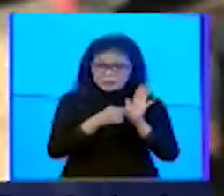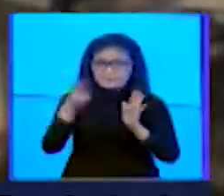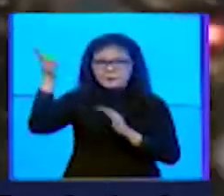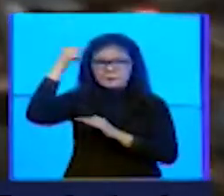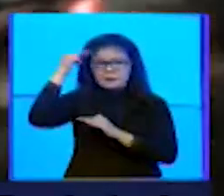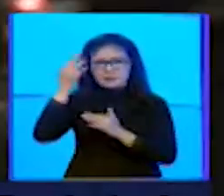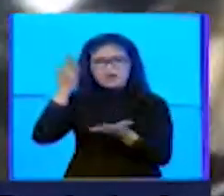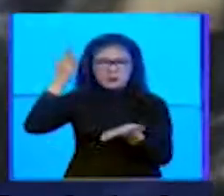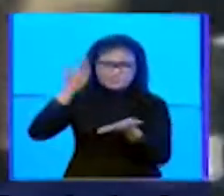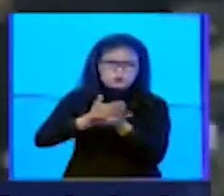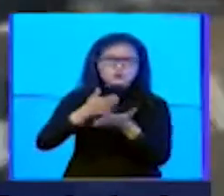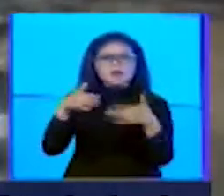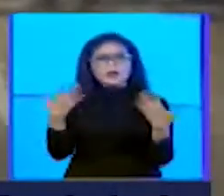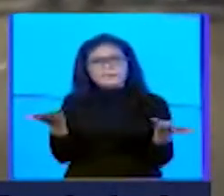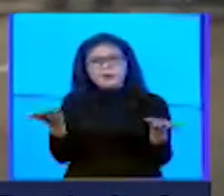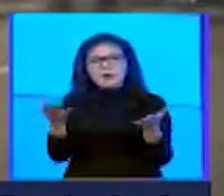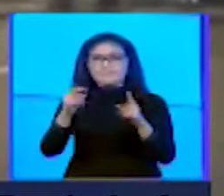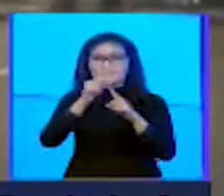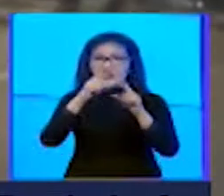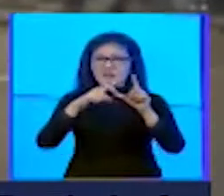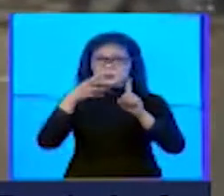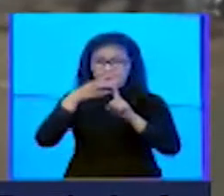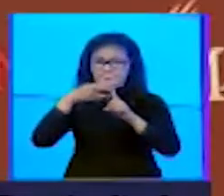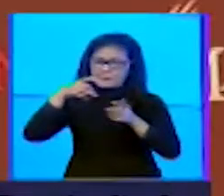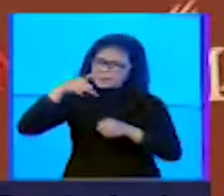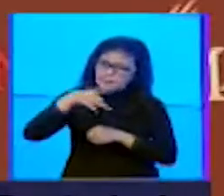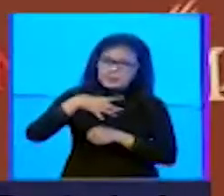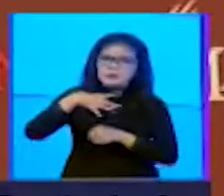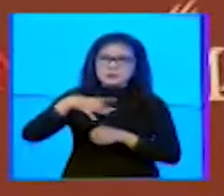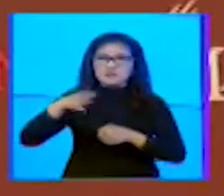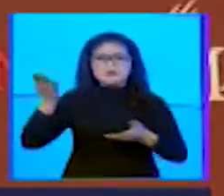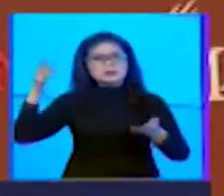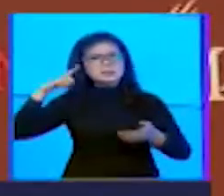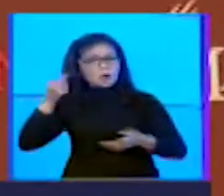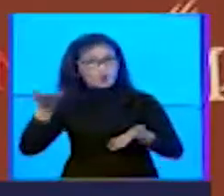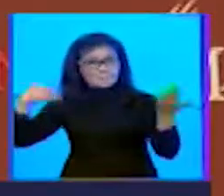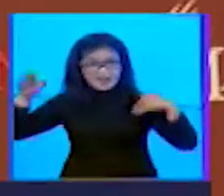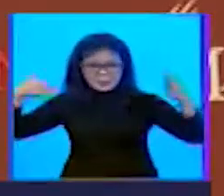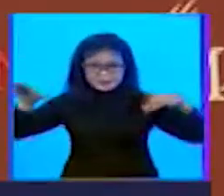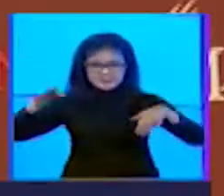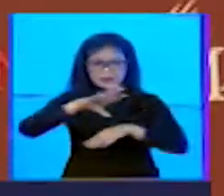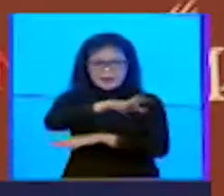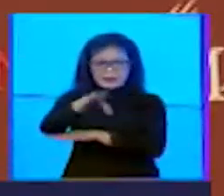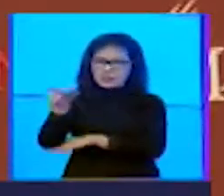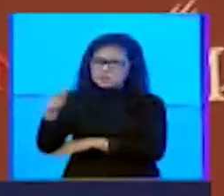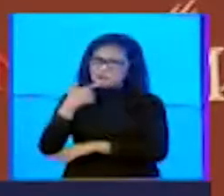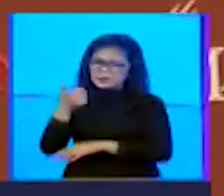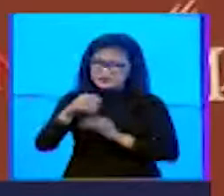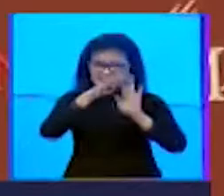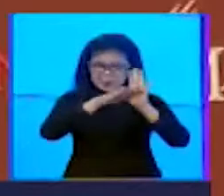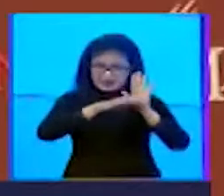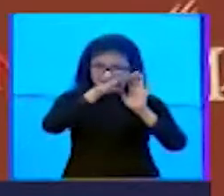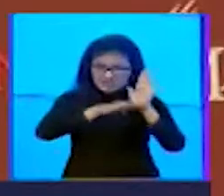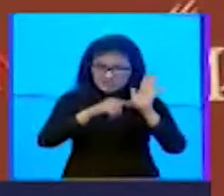ketat di Jawa dan Bali. Nah, daerah-daerah yang mempunyai kriteria seperti tersebut di atas, nah ini